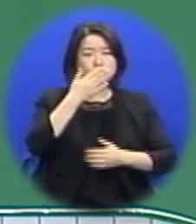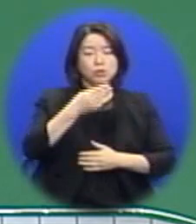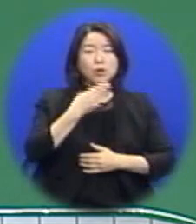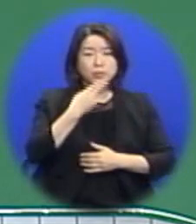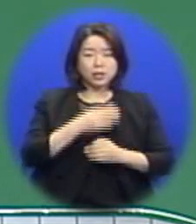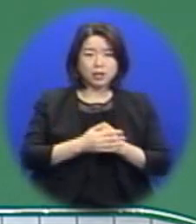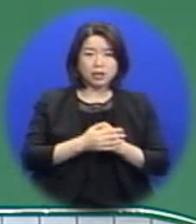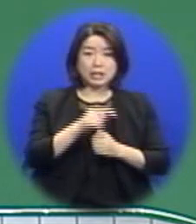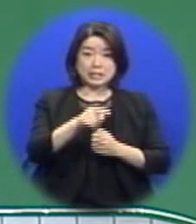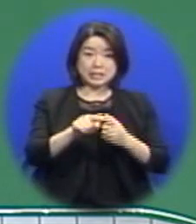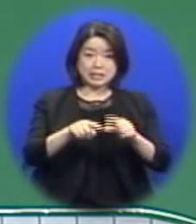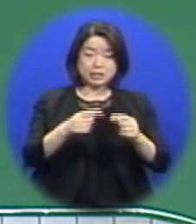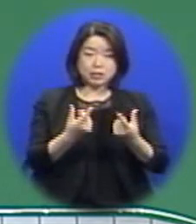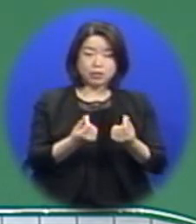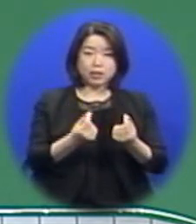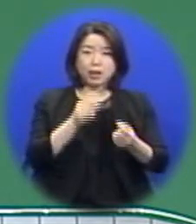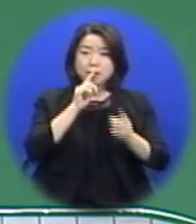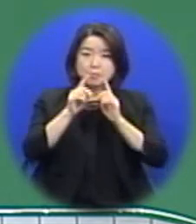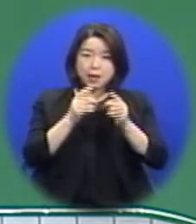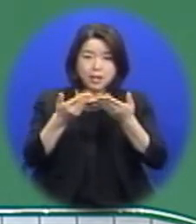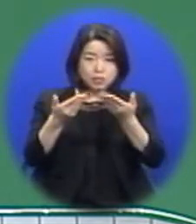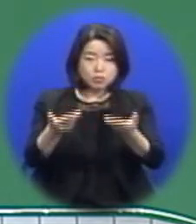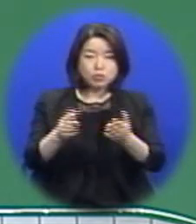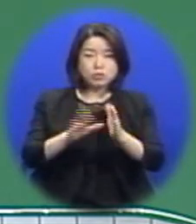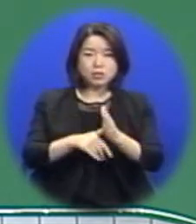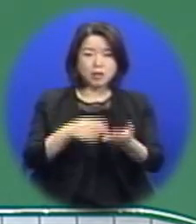때 바리새인들이 비웃었어요.